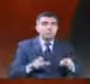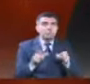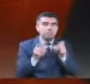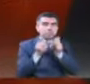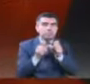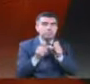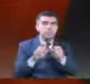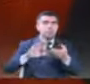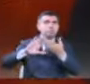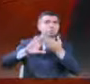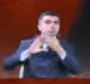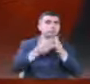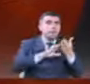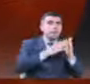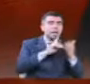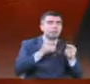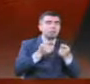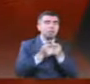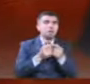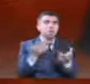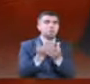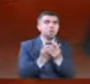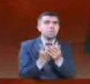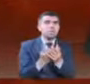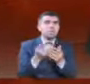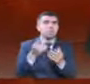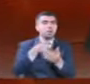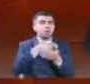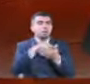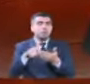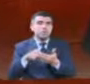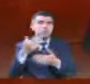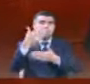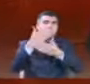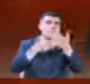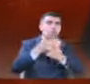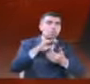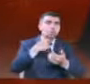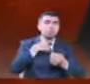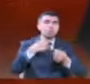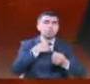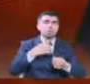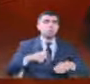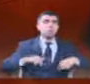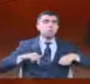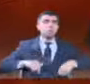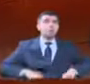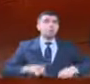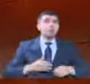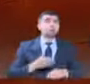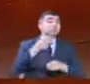من المشاركه مثلا في الصفقات العموميه. وتقوم الوزاره حاليا بقافله تحسيسيه للتعريف بهذا القانون.